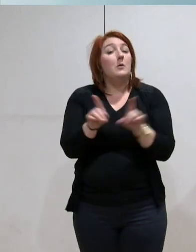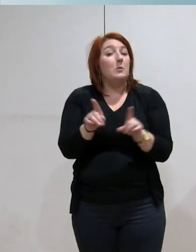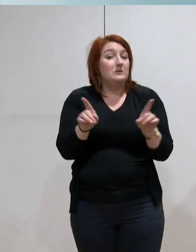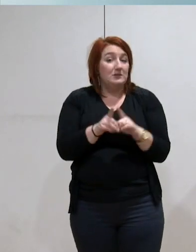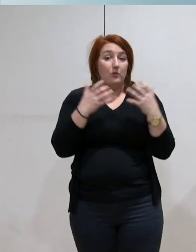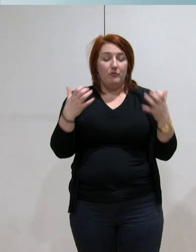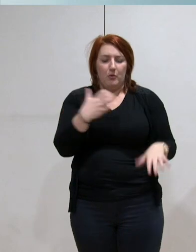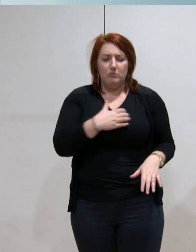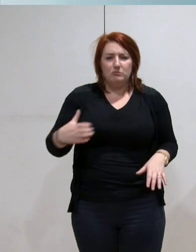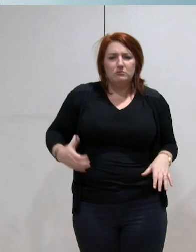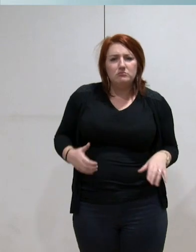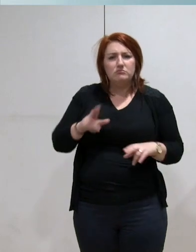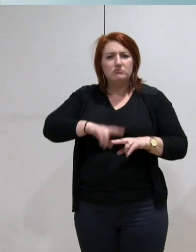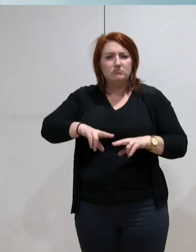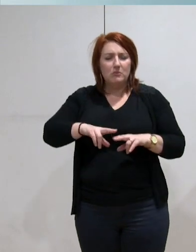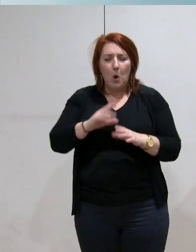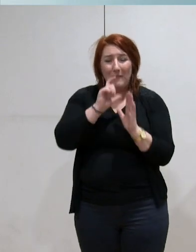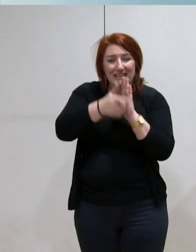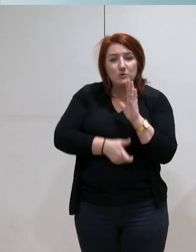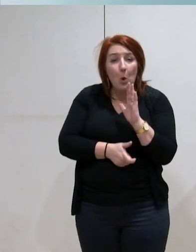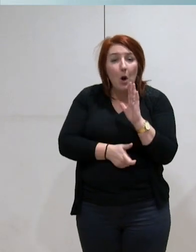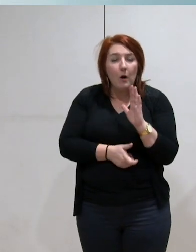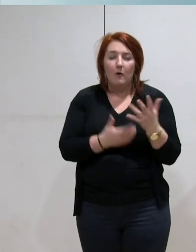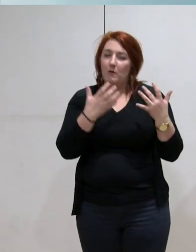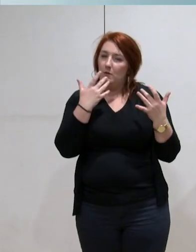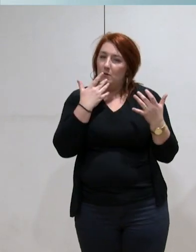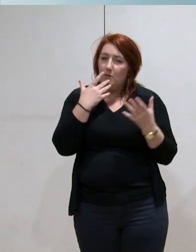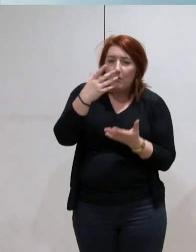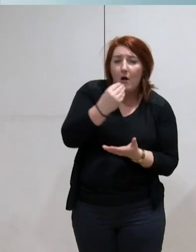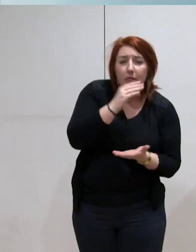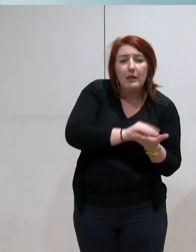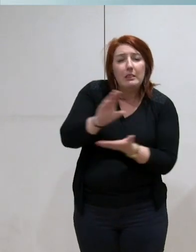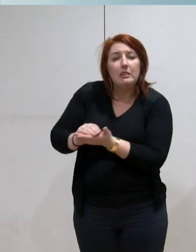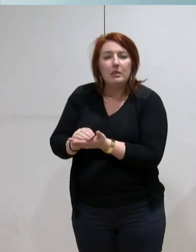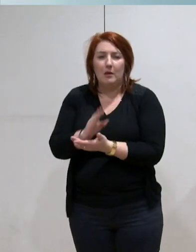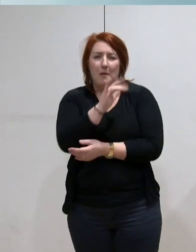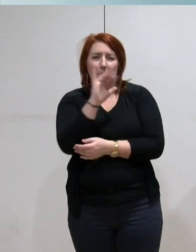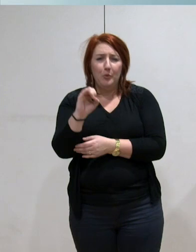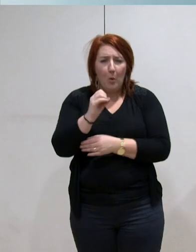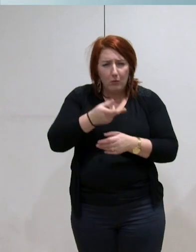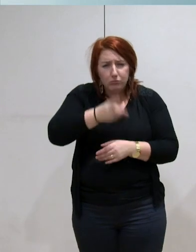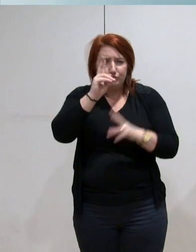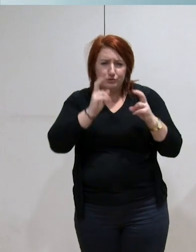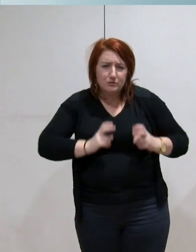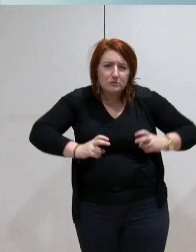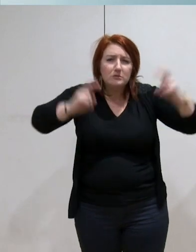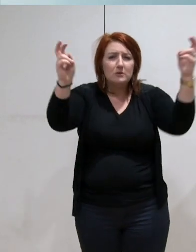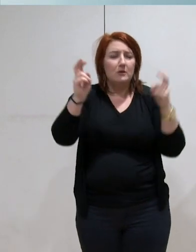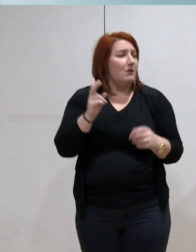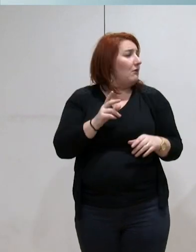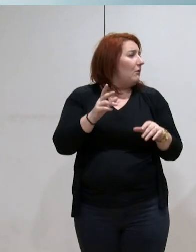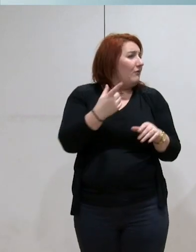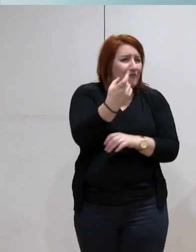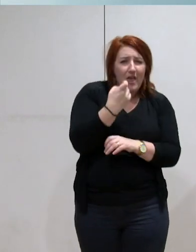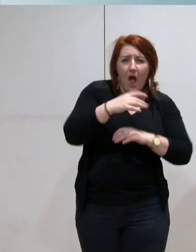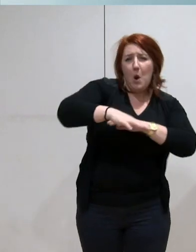municipale vers plus de bio plus de de d'ingrédients locaux moins de viande dans les menus